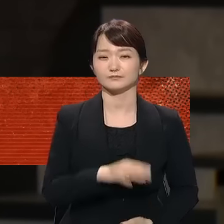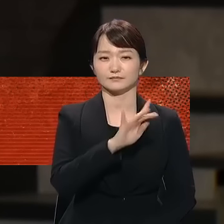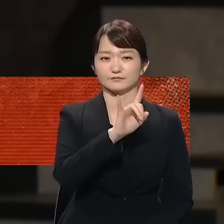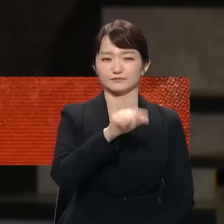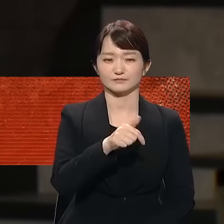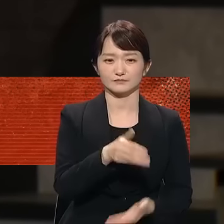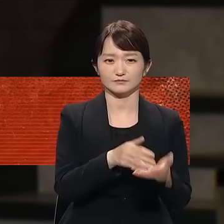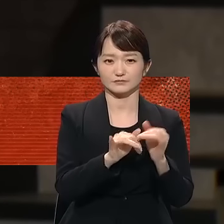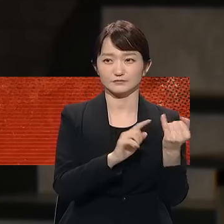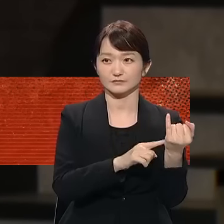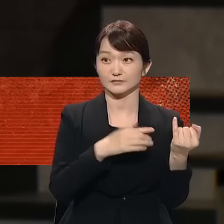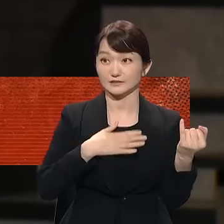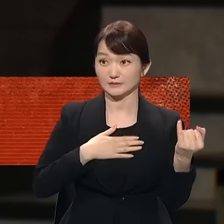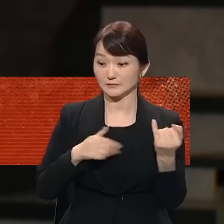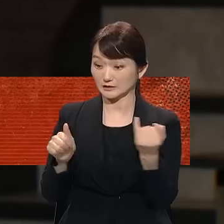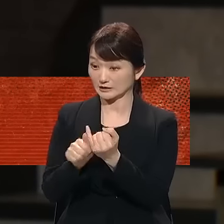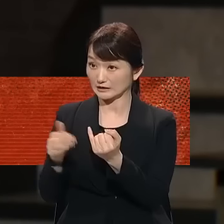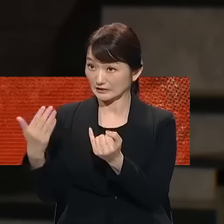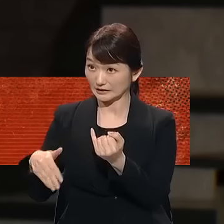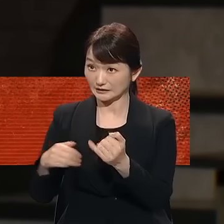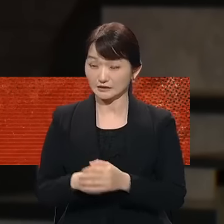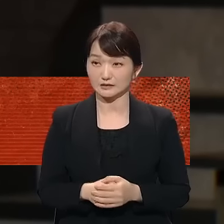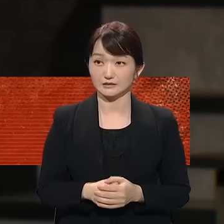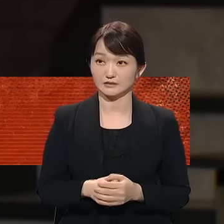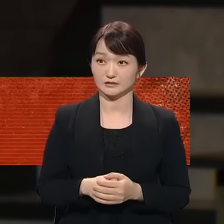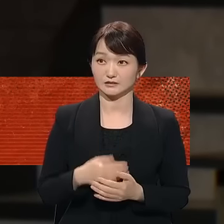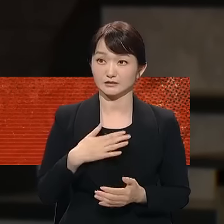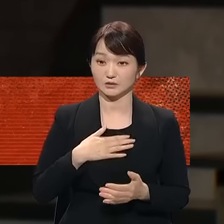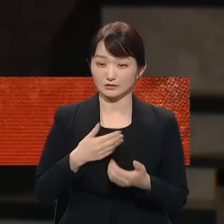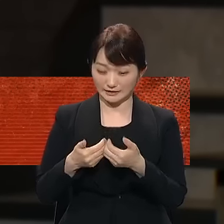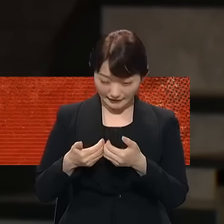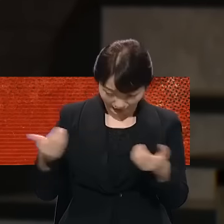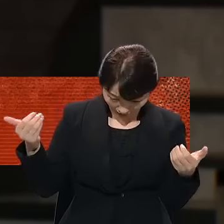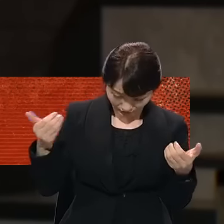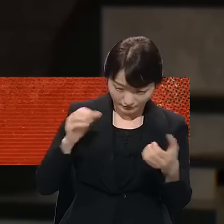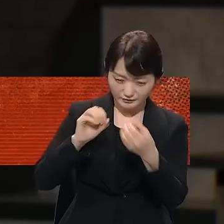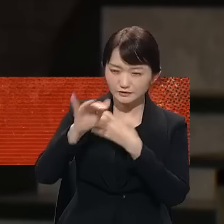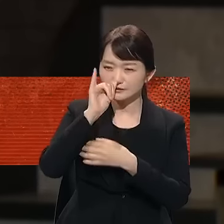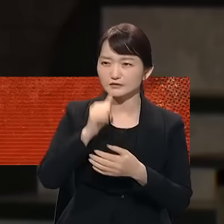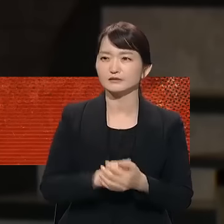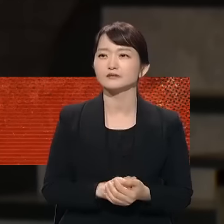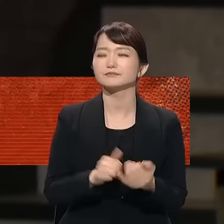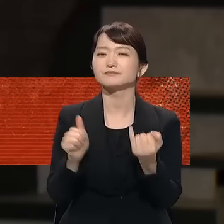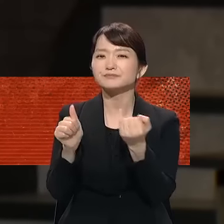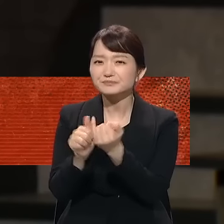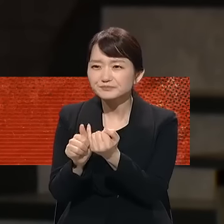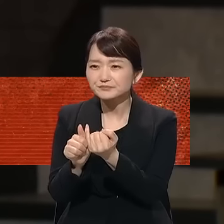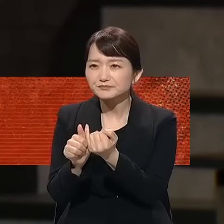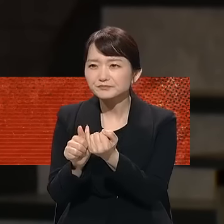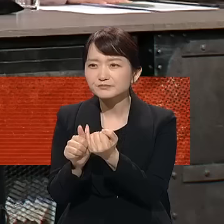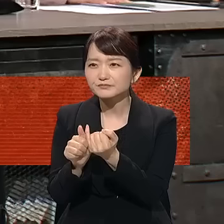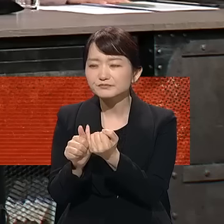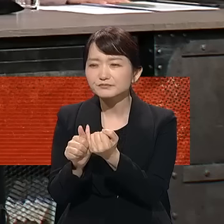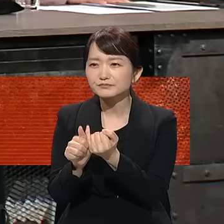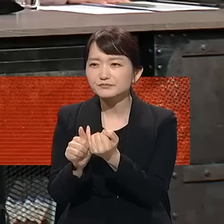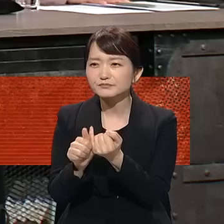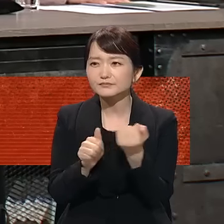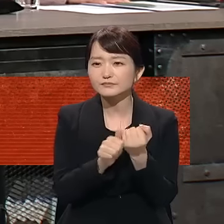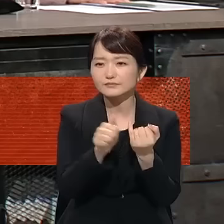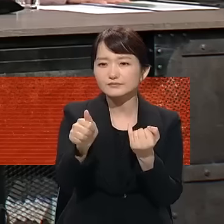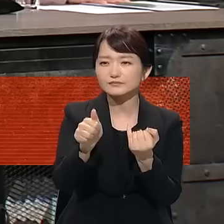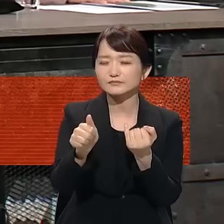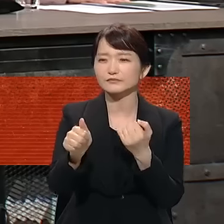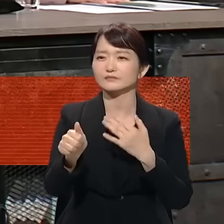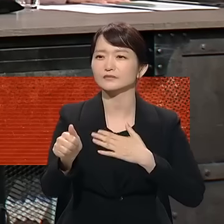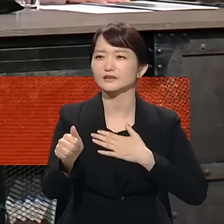서처럼 제가 결혼을 안 한 상태였으면 헤어져 이렇게 할 거 같아요 근데 이제 결혼을 하면 딱히 그 남편과 나와의